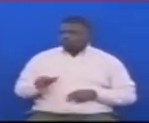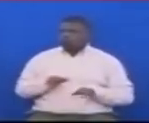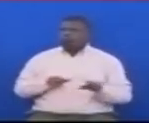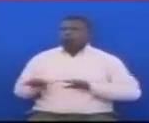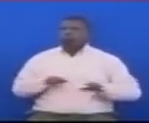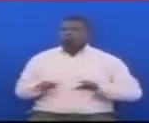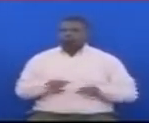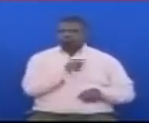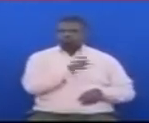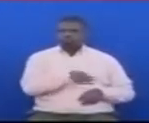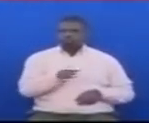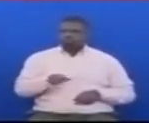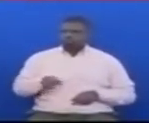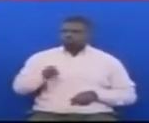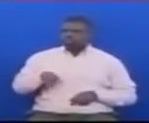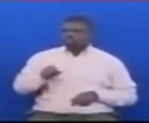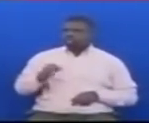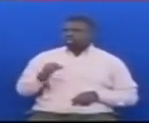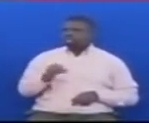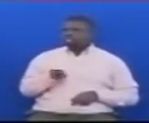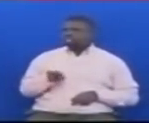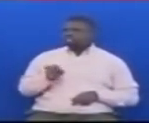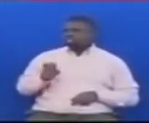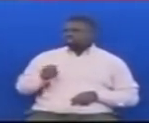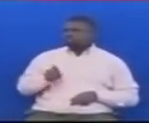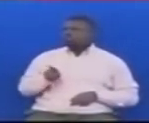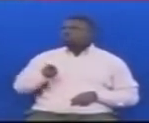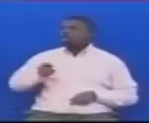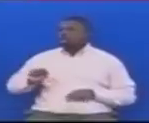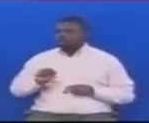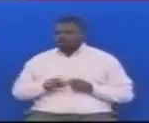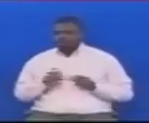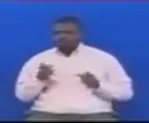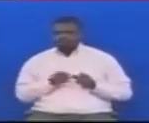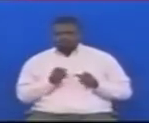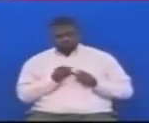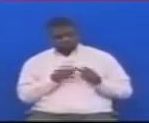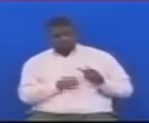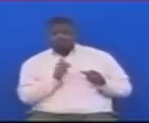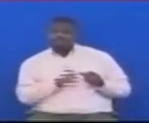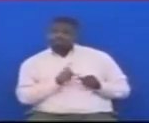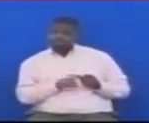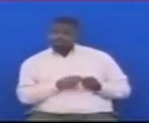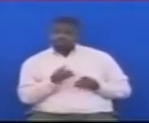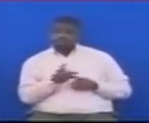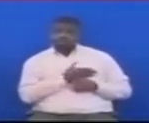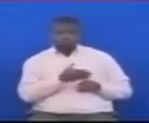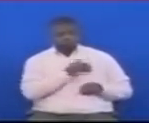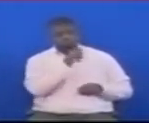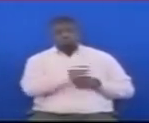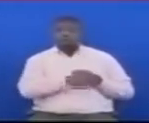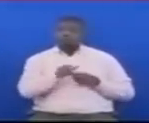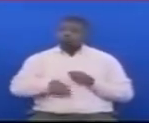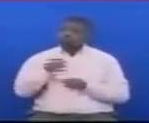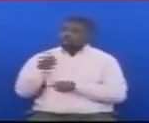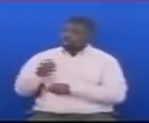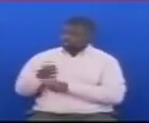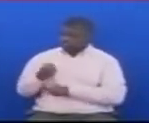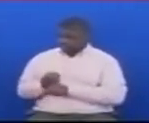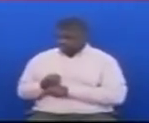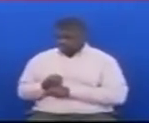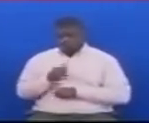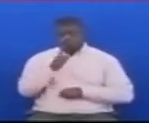usumbufu wananchi wa wilaya ya Nachingwea. Lakini pia mheshimiwa naibu spika, katika swala lake la pili la kuhusu watumishi, swala